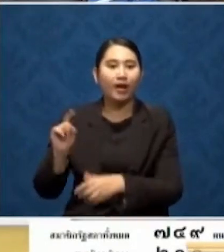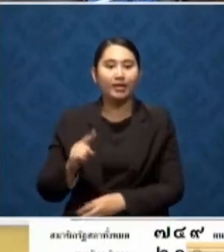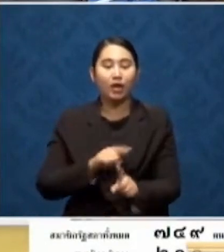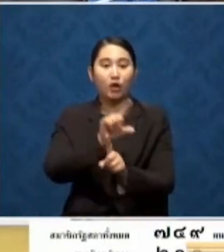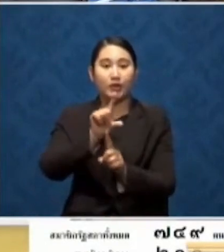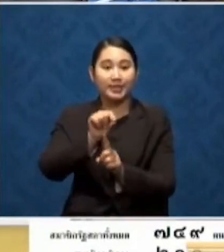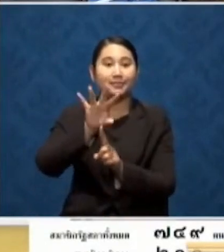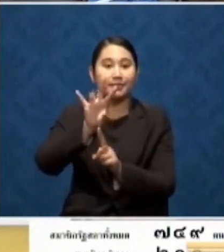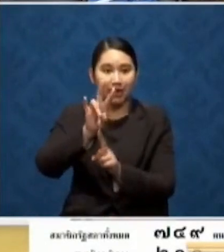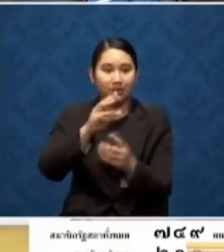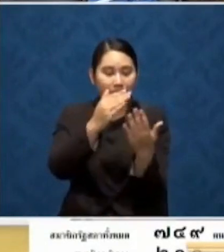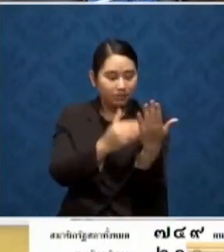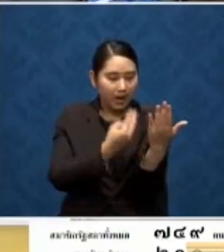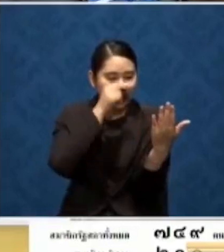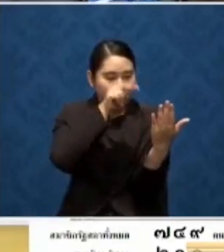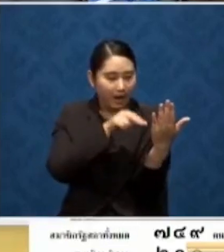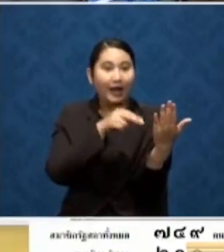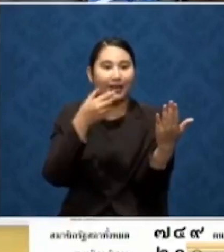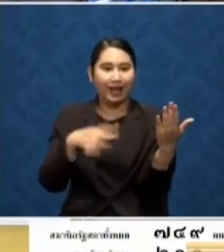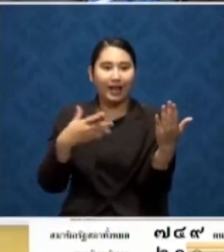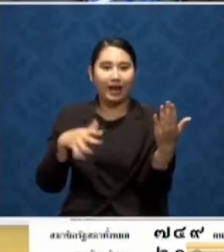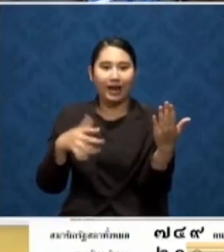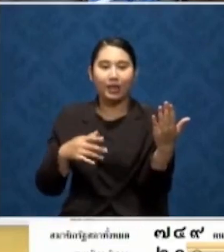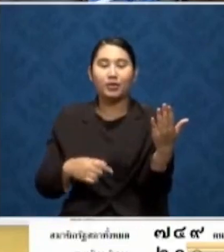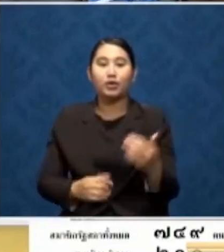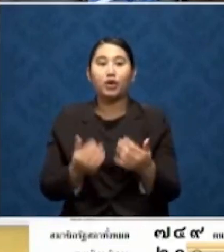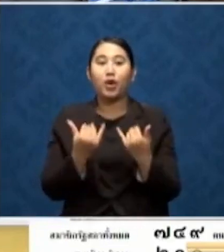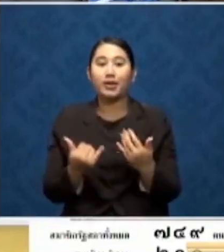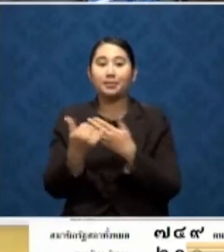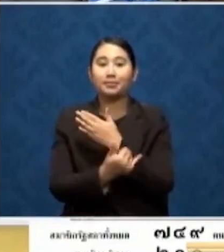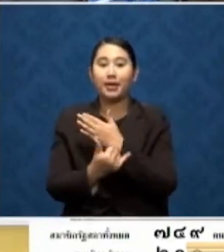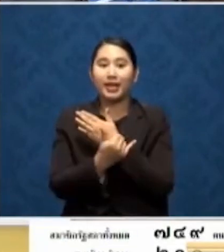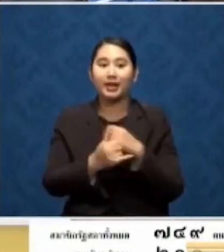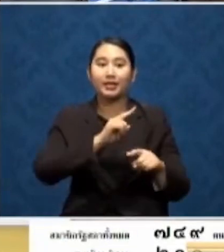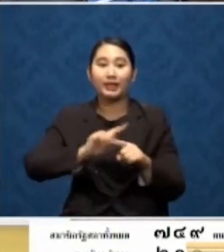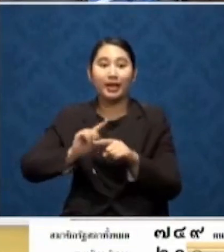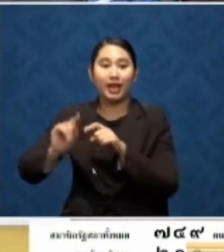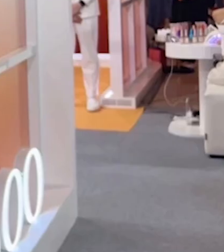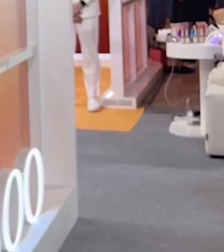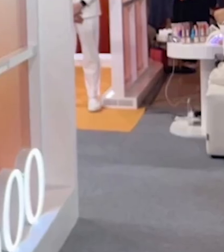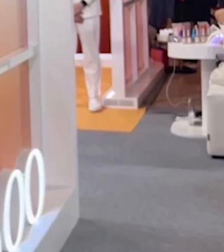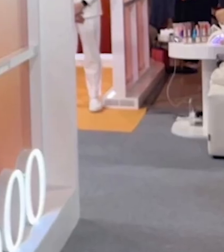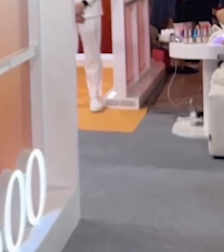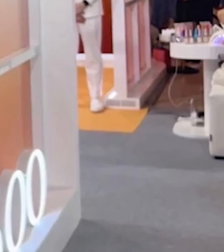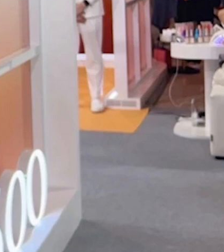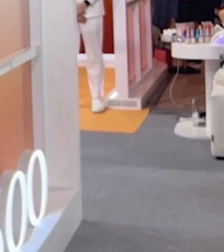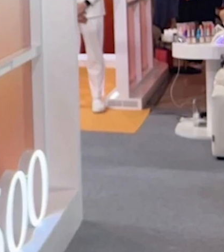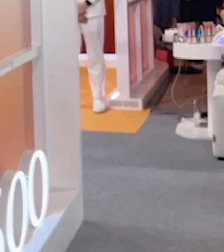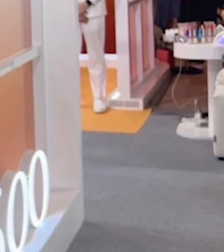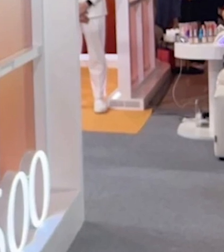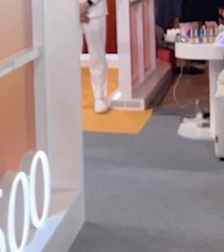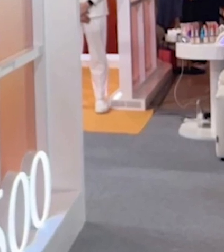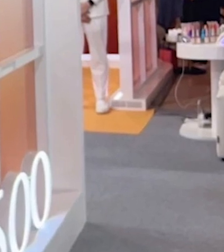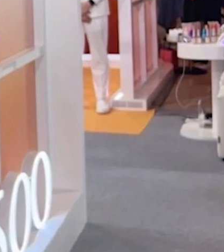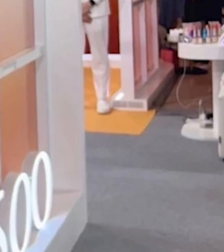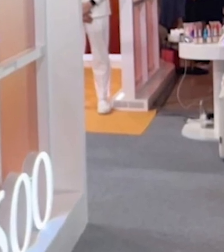น250สว.เพราะมีสว.ลงมติเห็นชอบเพียง13คนขณะที่ทางด้านตายชุติมาอดีตภร